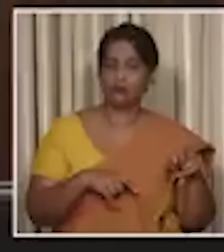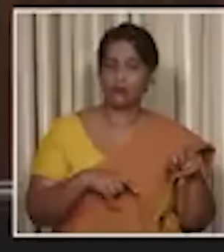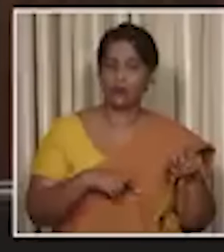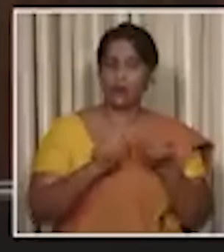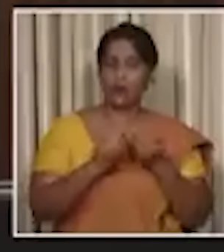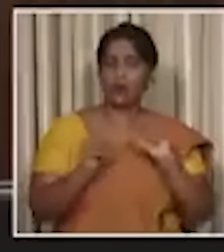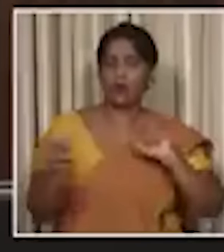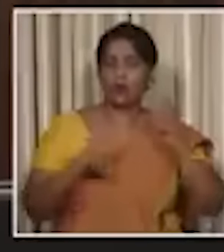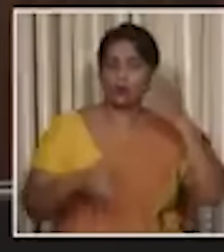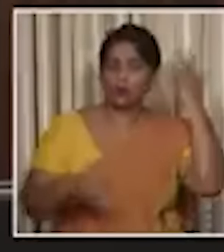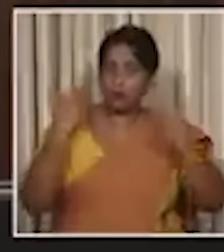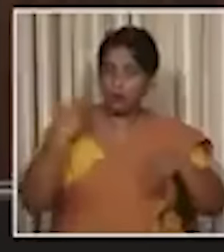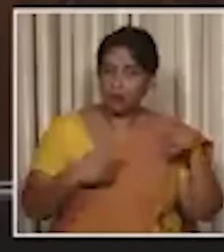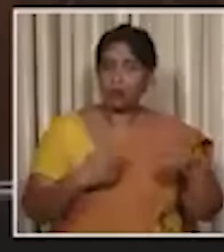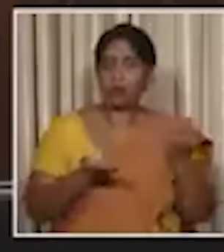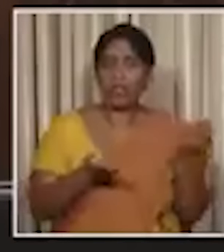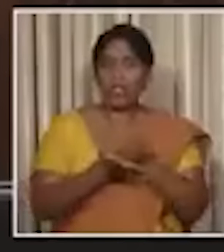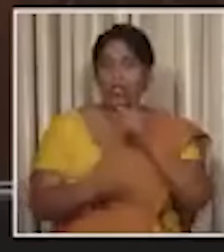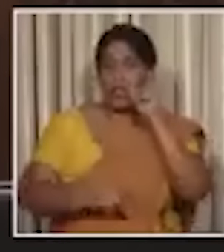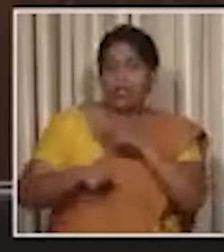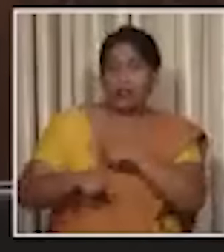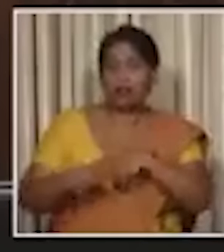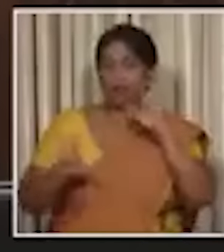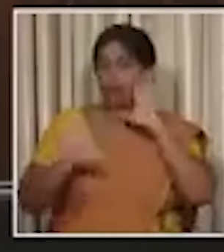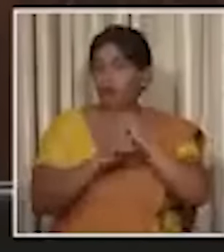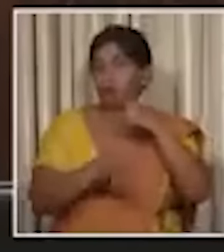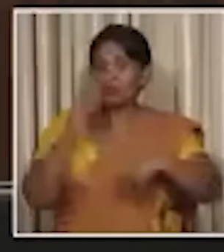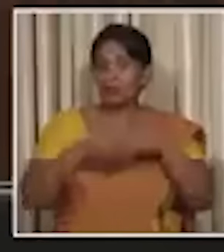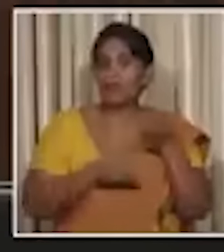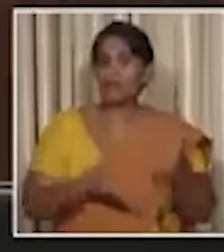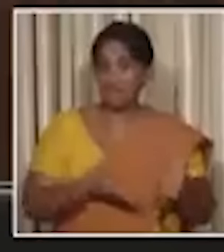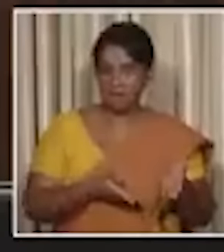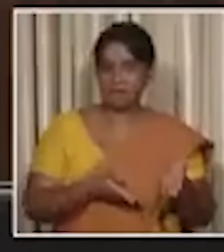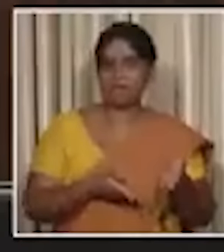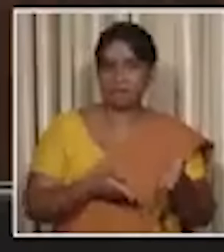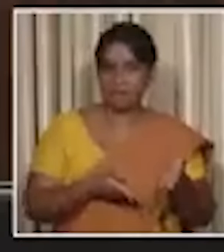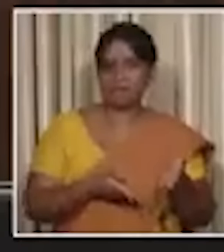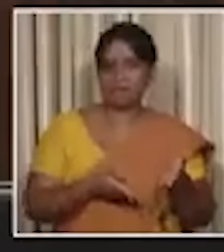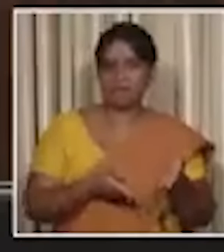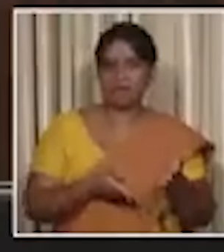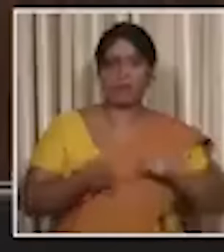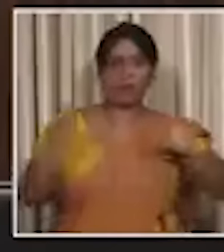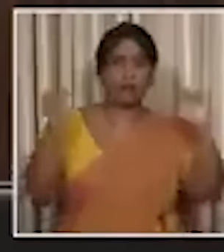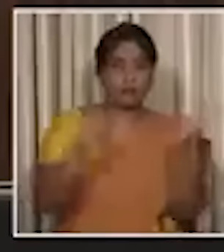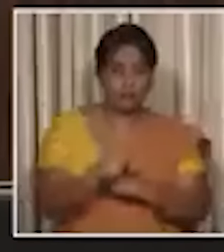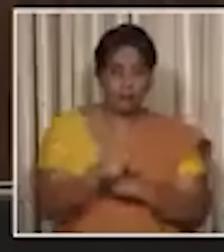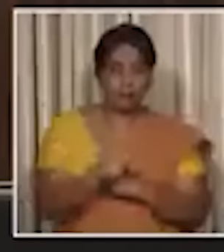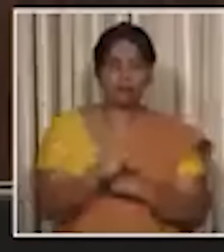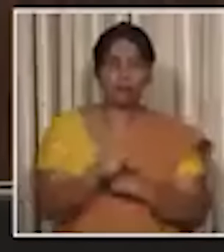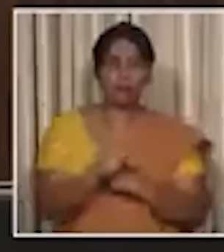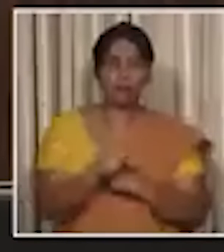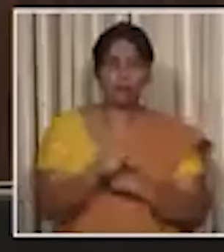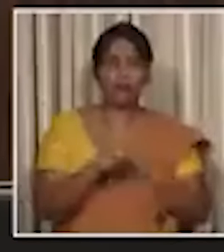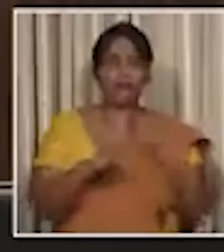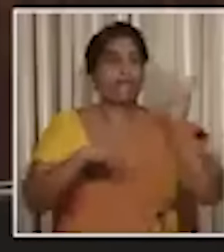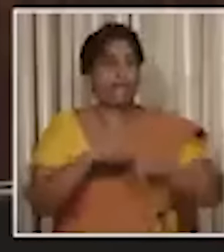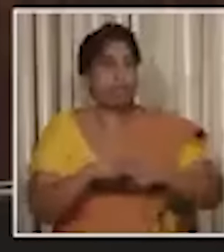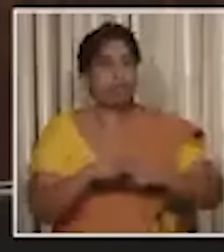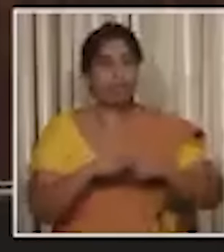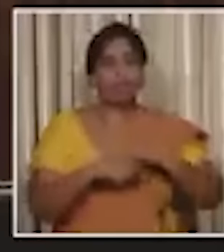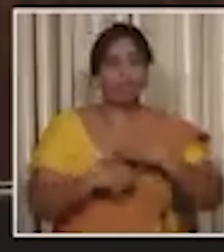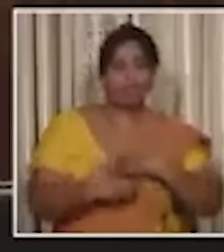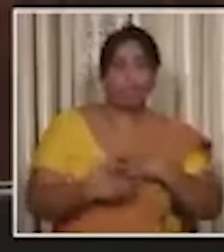சேவை அபிவிசிங் எதிர்பார்க்கலாத யோஜனா அபிவிசிங் எதிர்பார்க்கலாத பிரதி சாஸ்திரம் ஓங்கி தின ராஜ்யாசிய கிரியாக்காரித்துவ